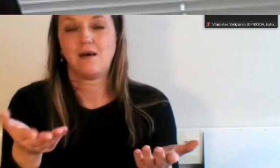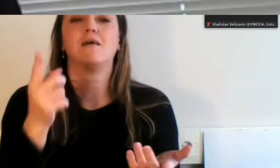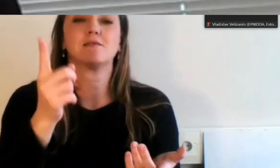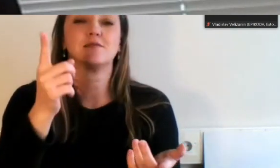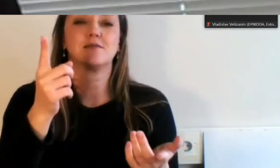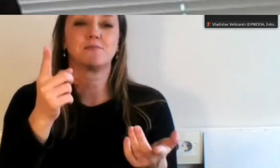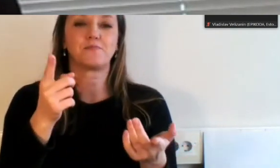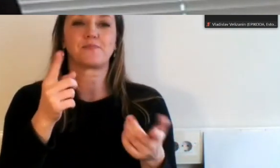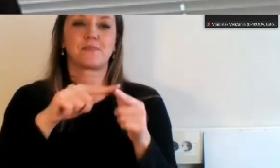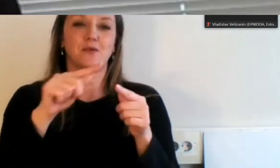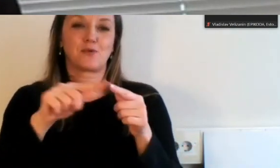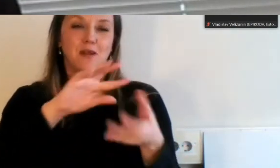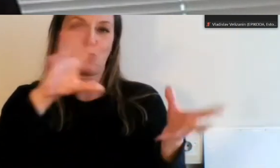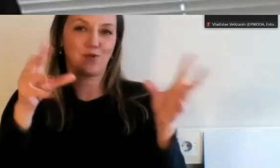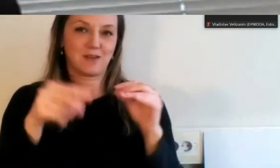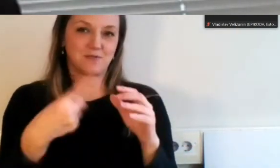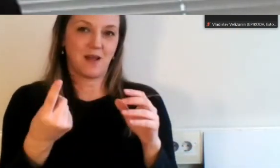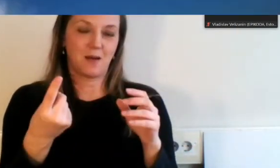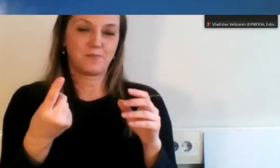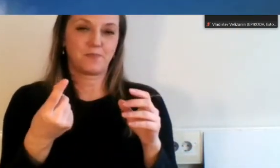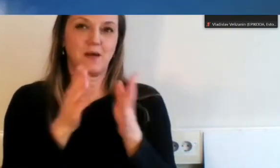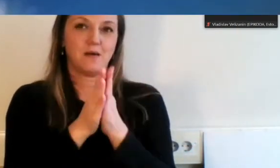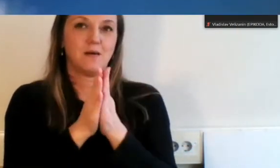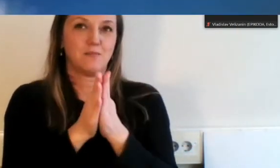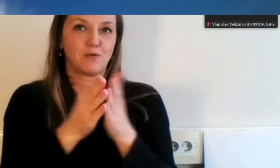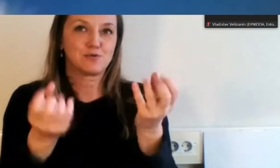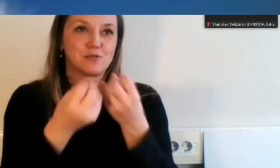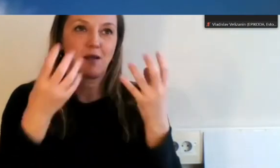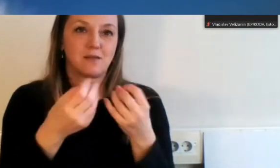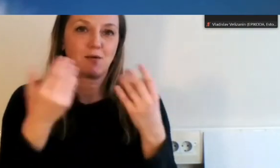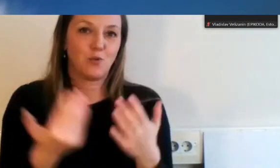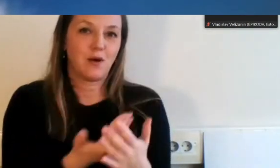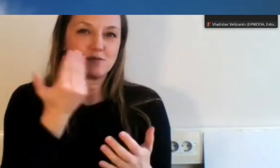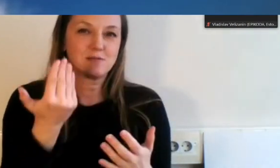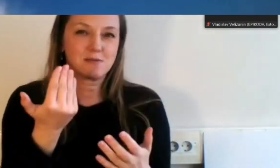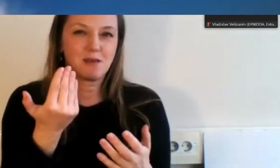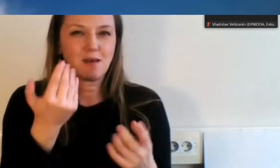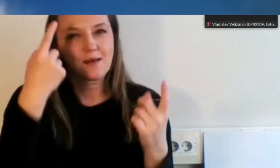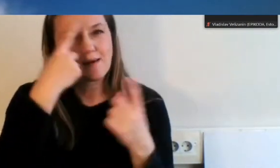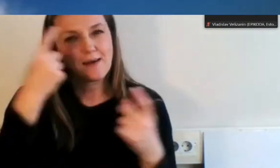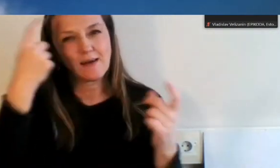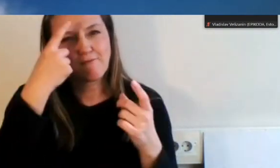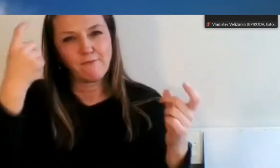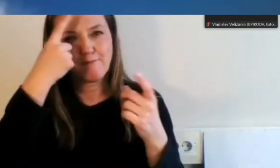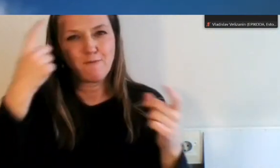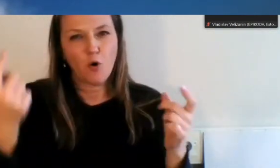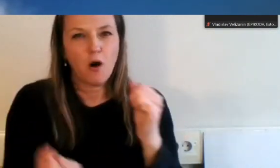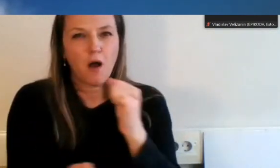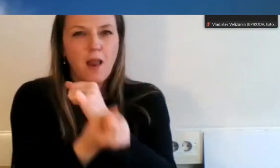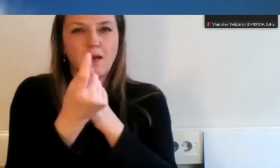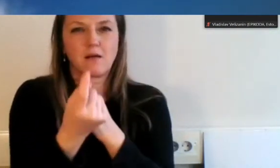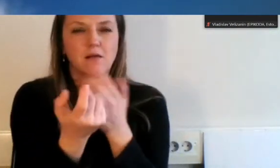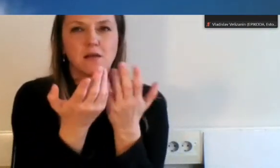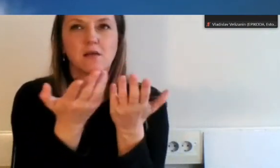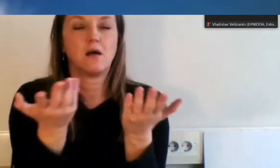kõige nakkusohtlikumat aega. Kas lapsed peavad ka, kui ta on 15 aastat vana, näiteks 12–15, et siis kas peavad